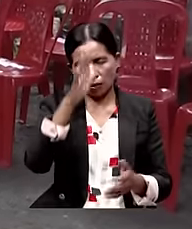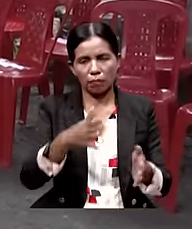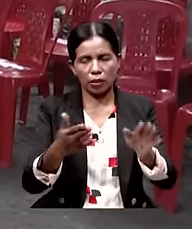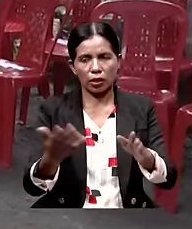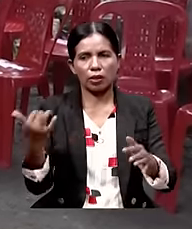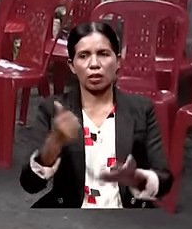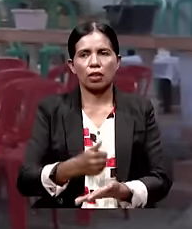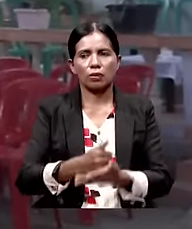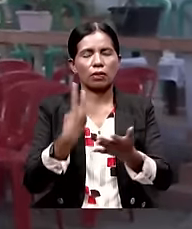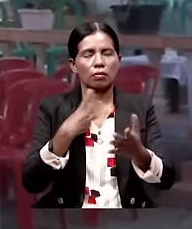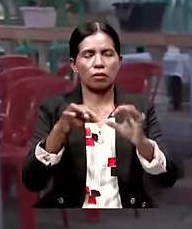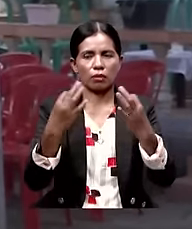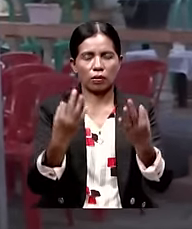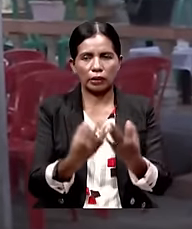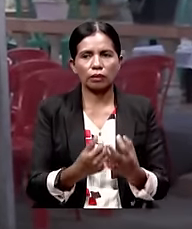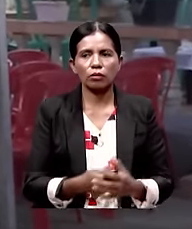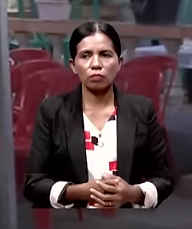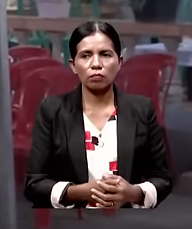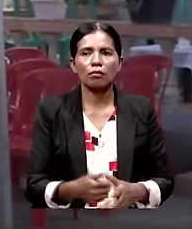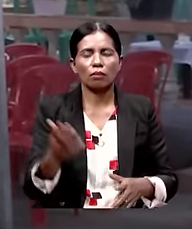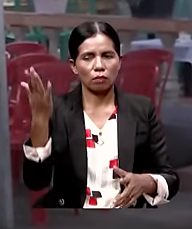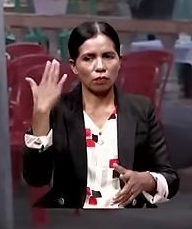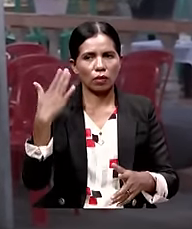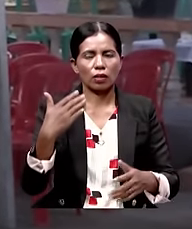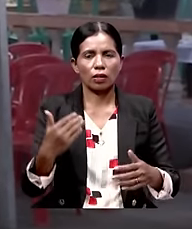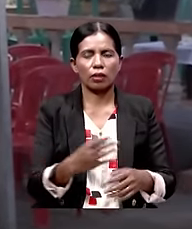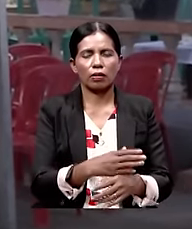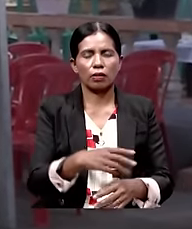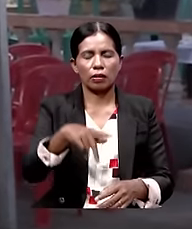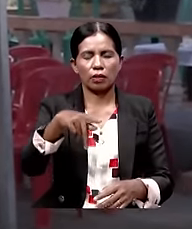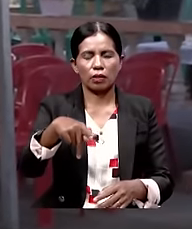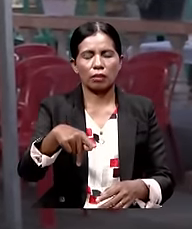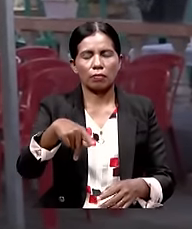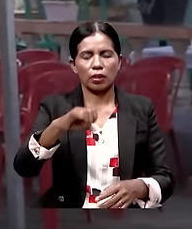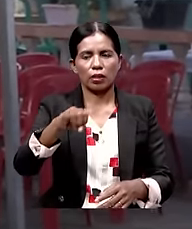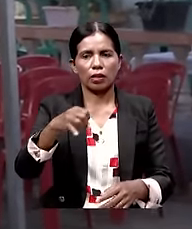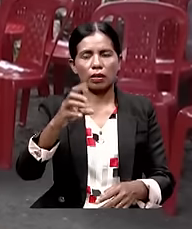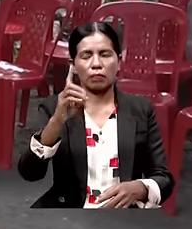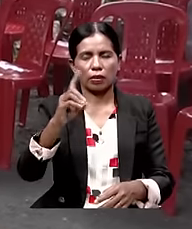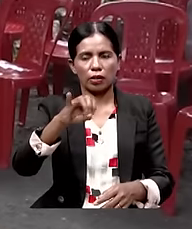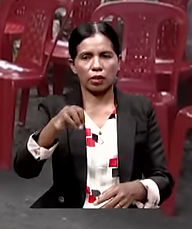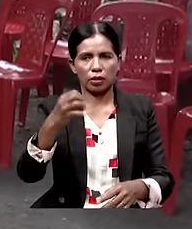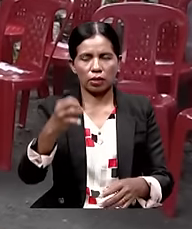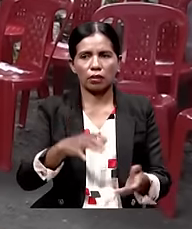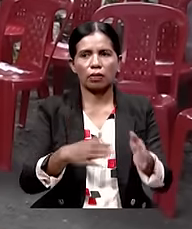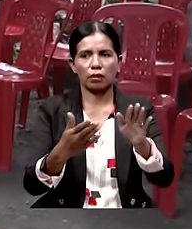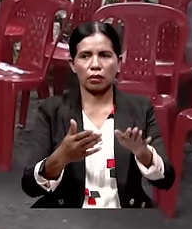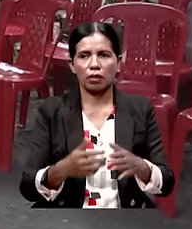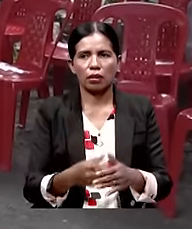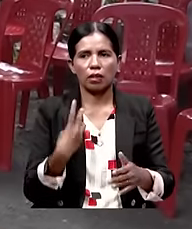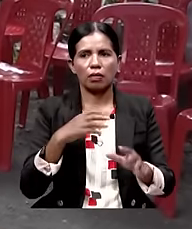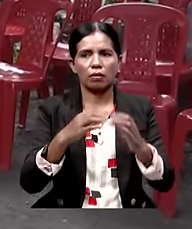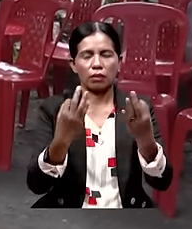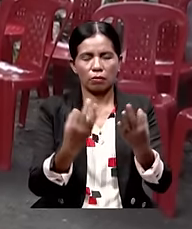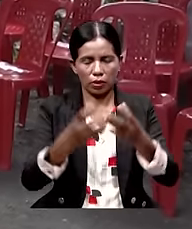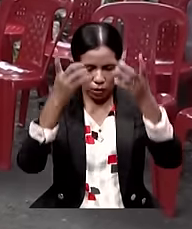azura ami familia keras. Antes ni nia iha procuradoria geral toni hakotu is. Tu ira ami familia